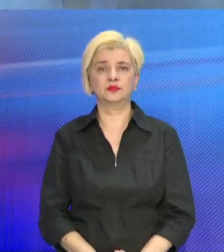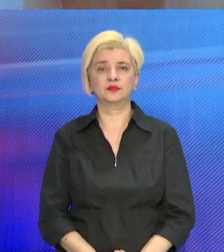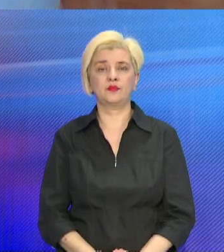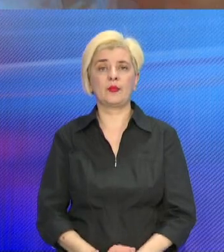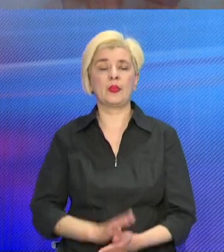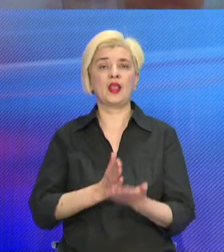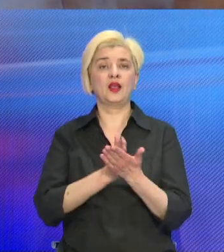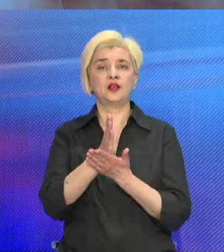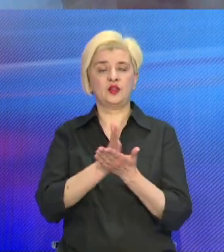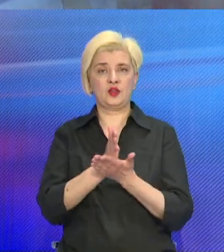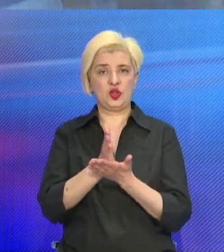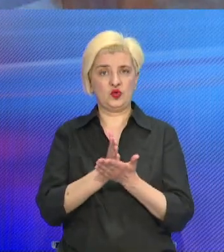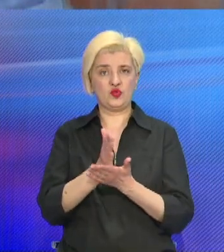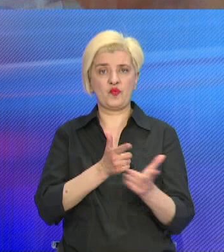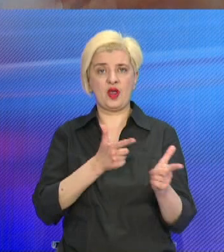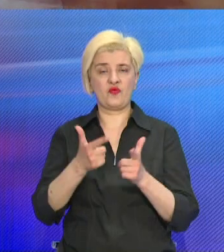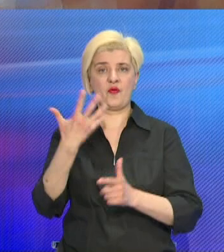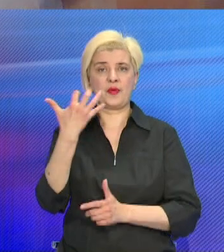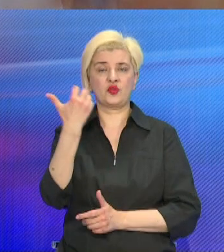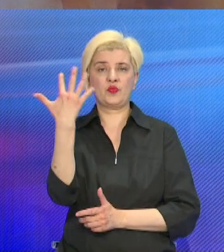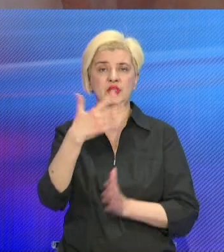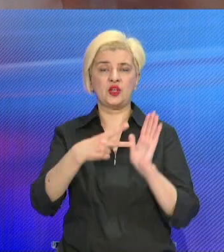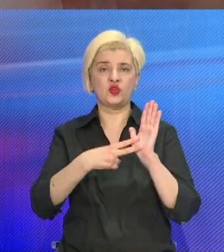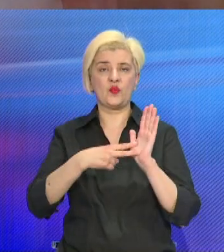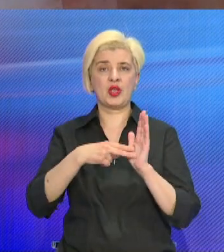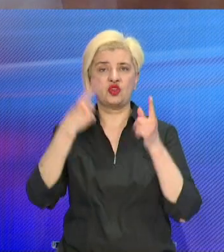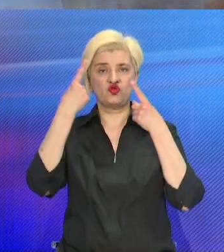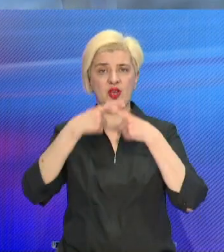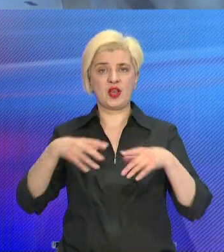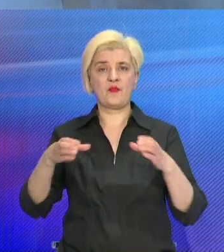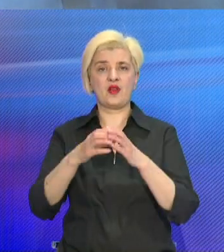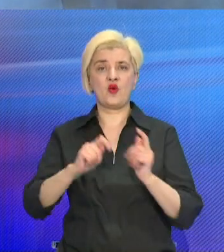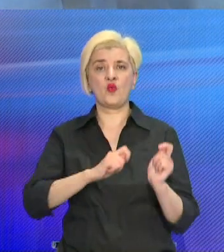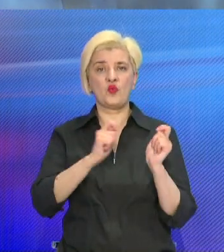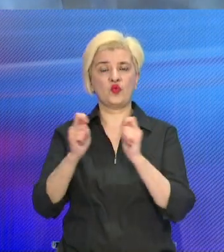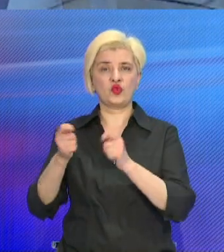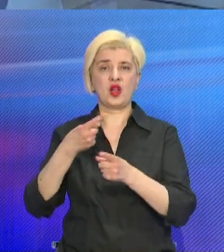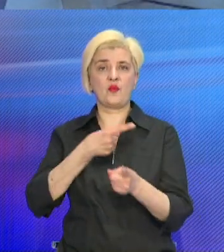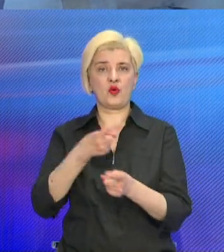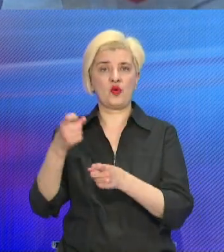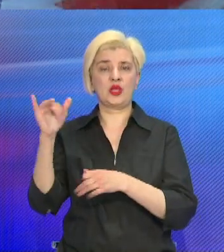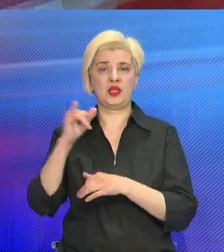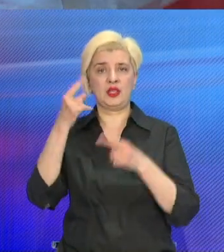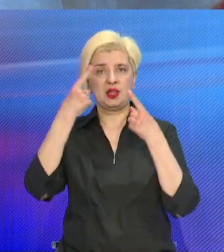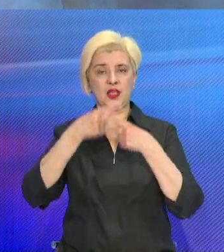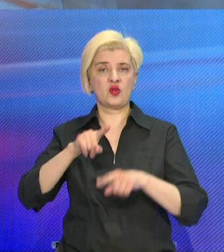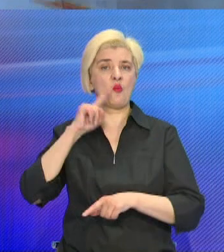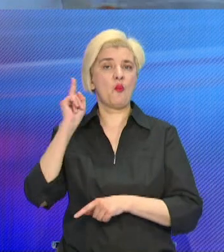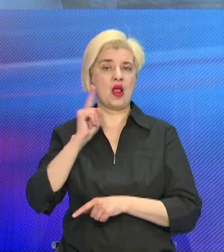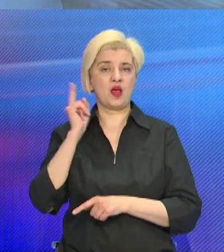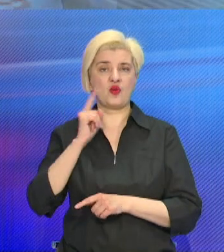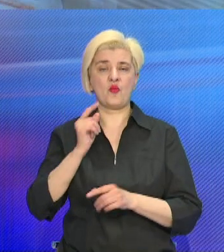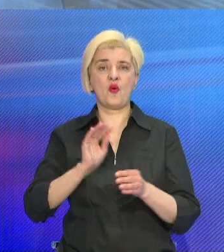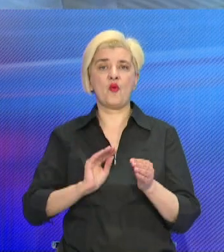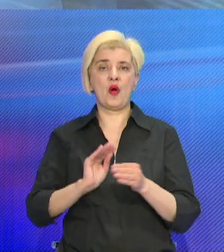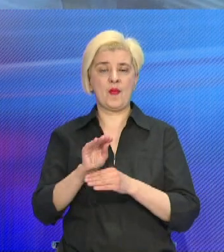До службы готовы. У 557-й инженерной бригаде уручили зброю и технику молодому пополнению. Это